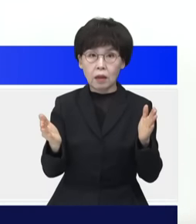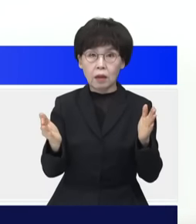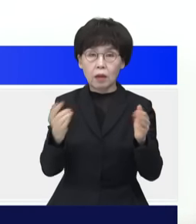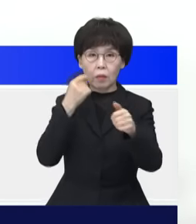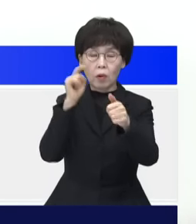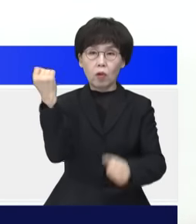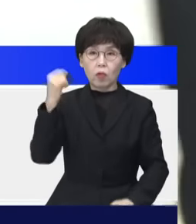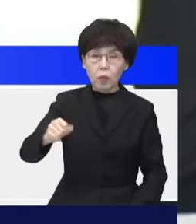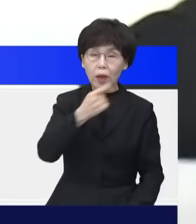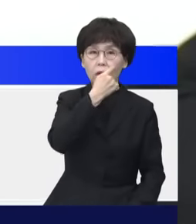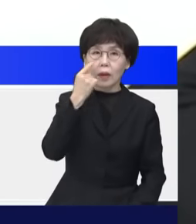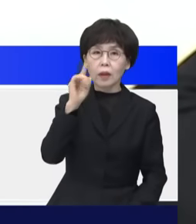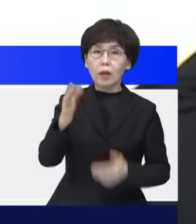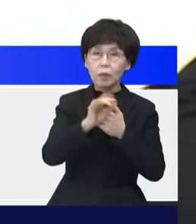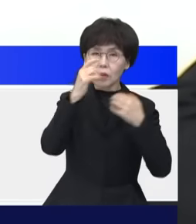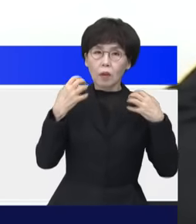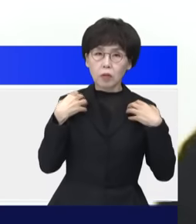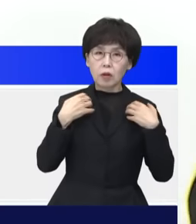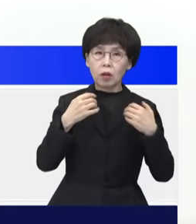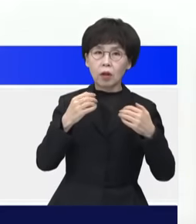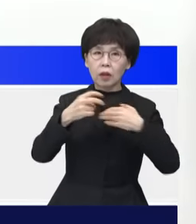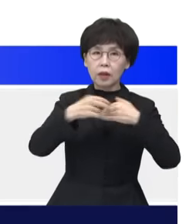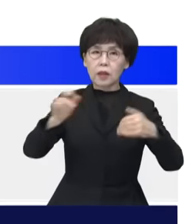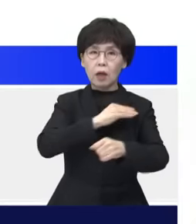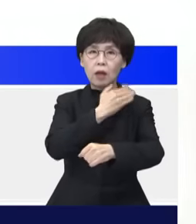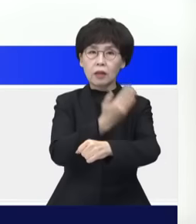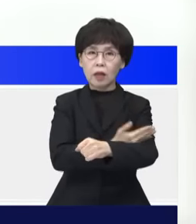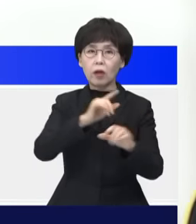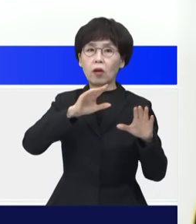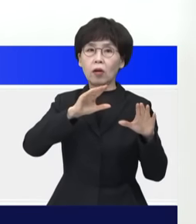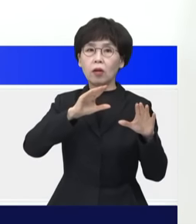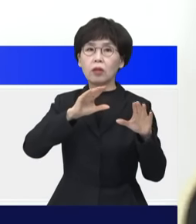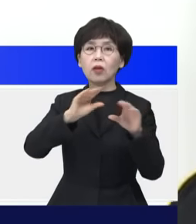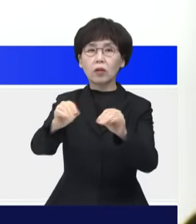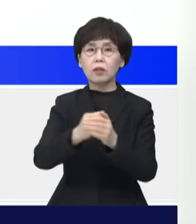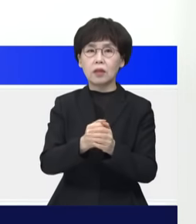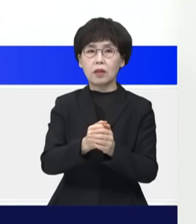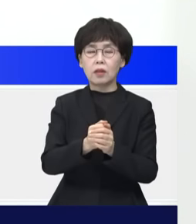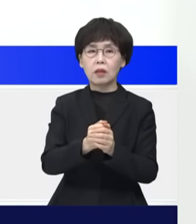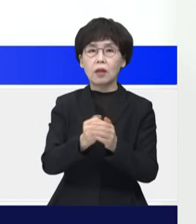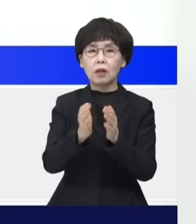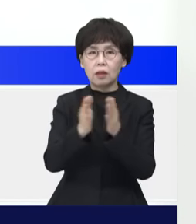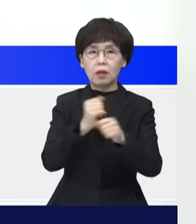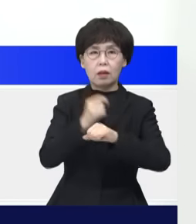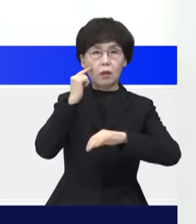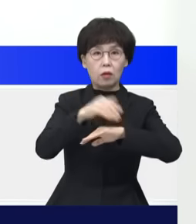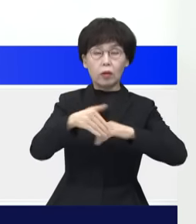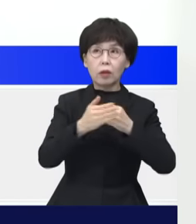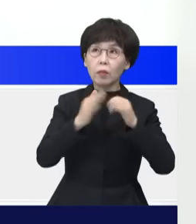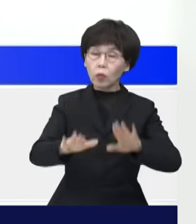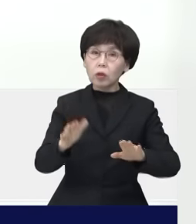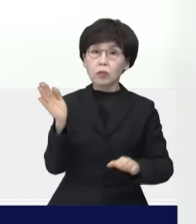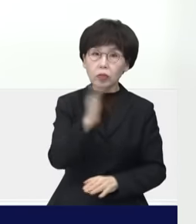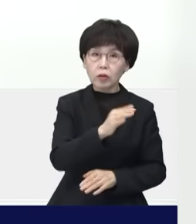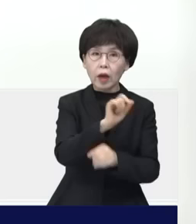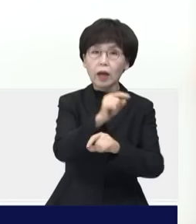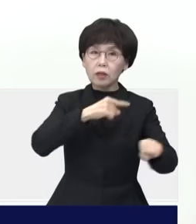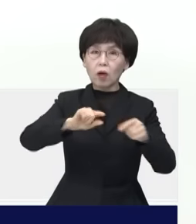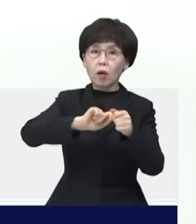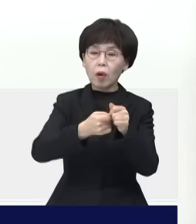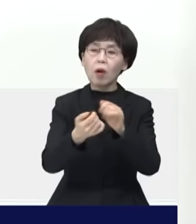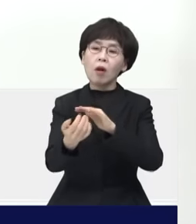대로 정부는 면허 정지 절차를 집행할 예정입니다. 이에 따라 금일부터 행정